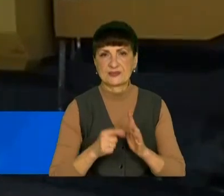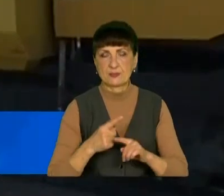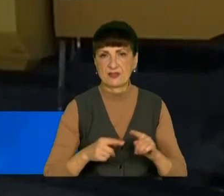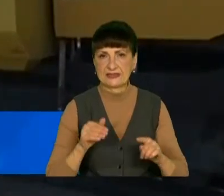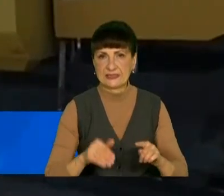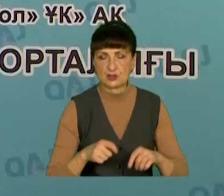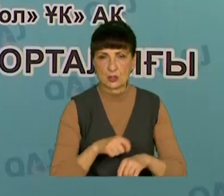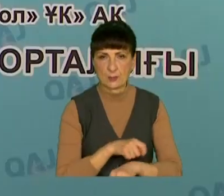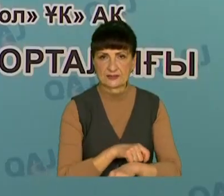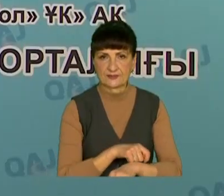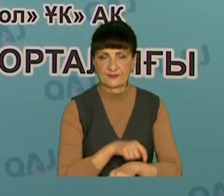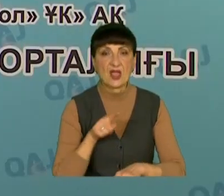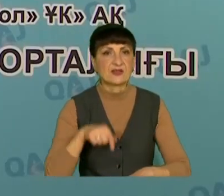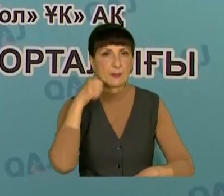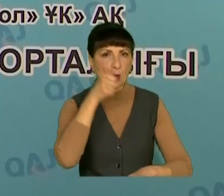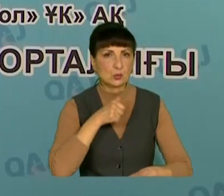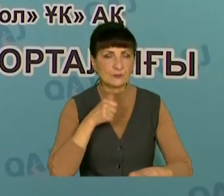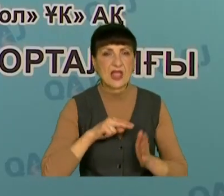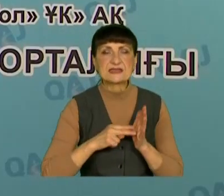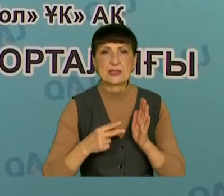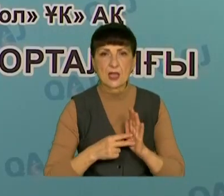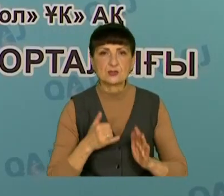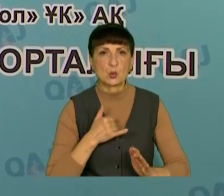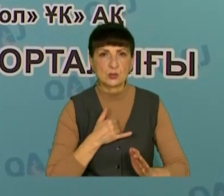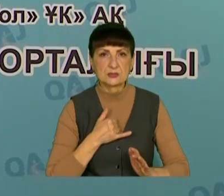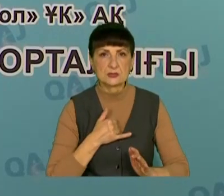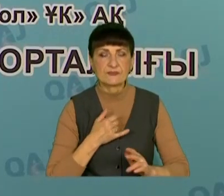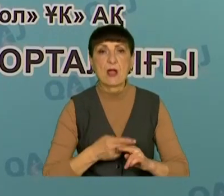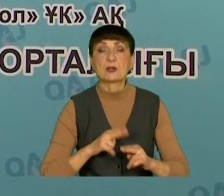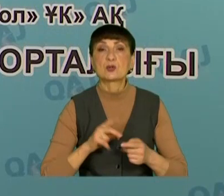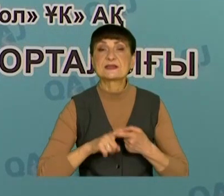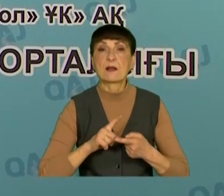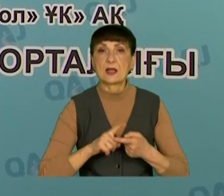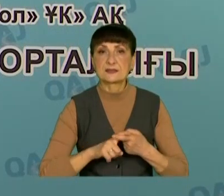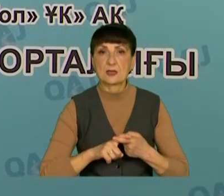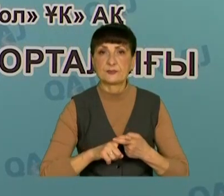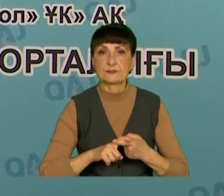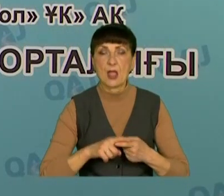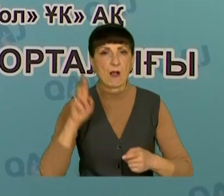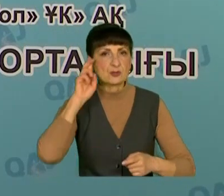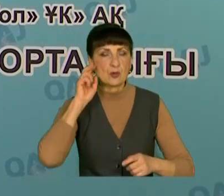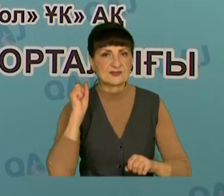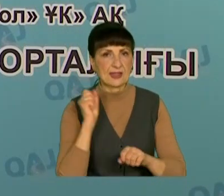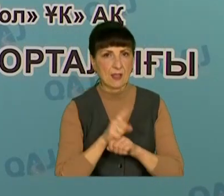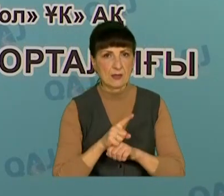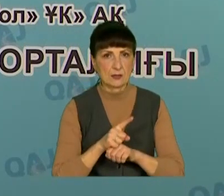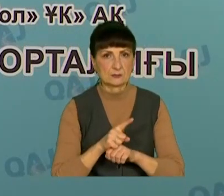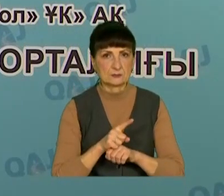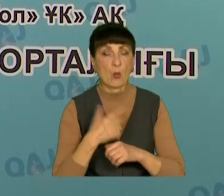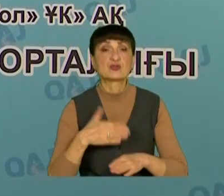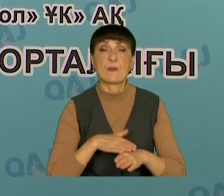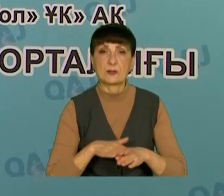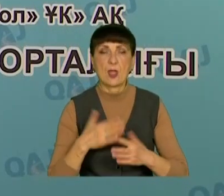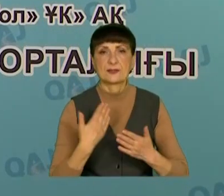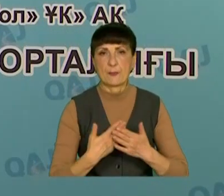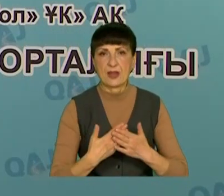6500 километров. В этом году задача у нас стоит, которая согласно государственному заданию, которое Казавтожол выполняет, это